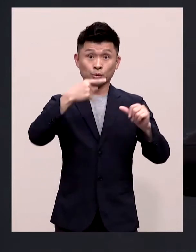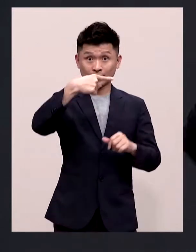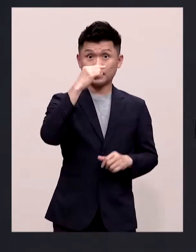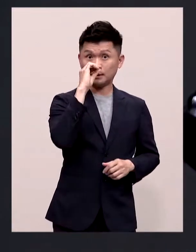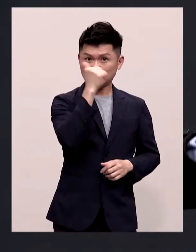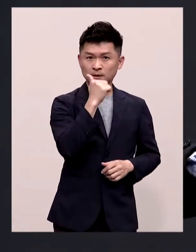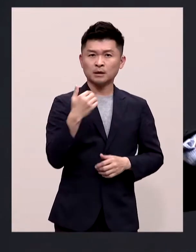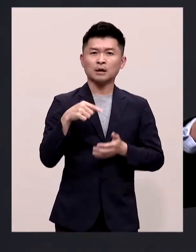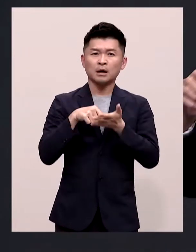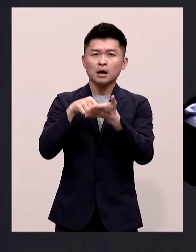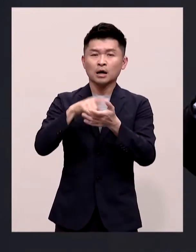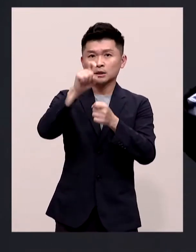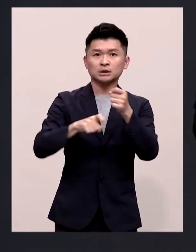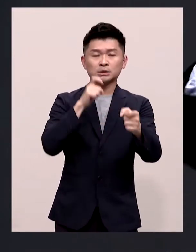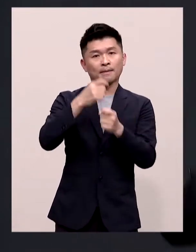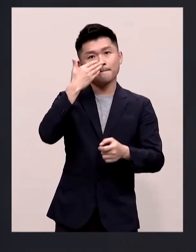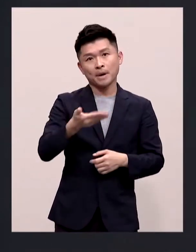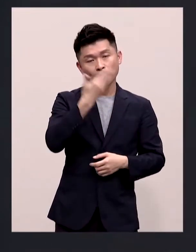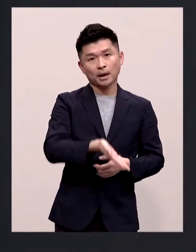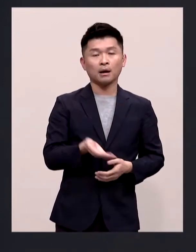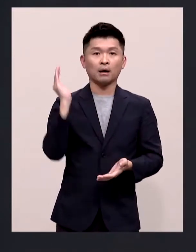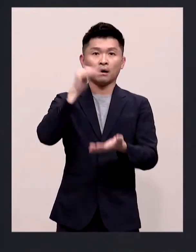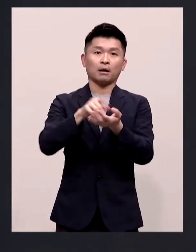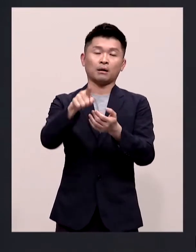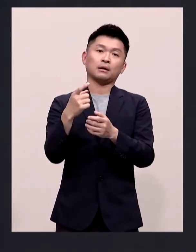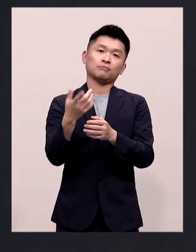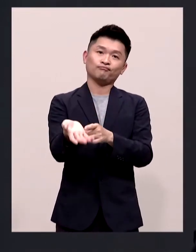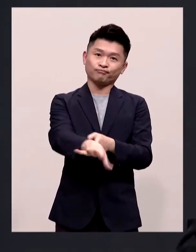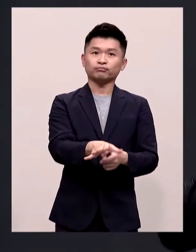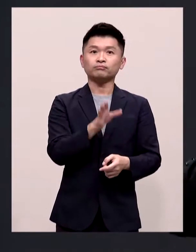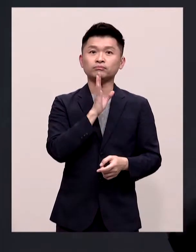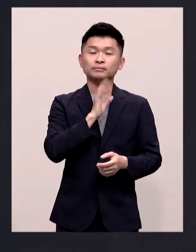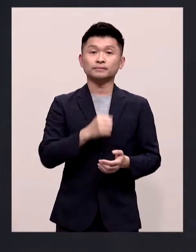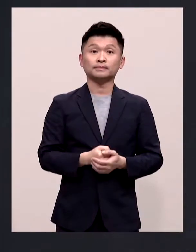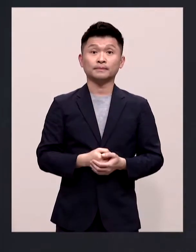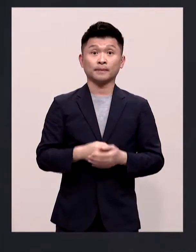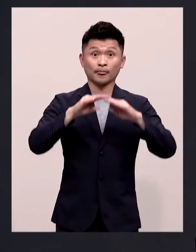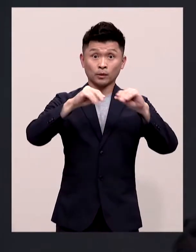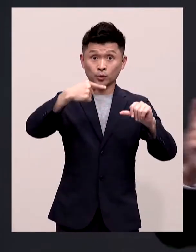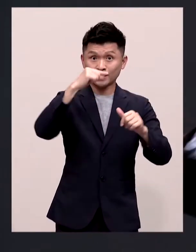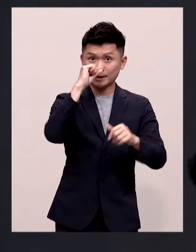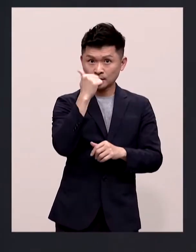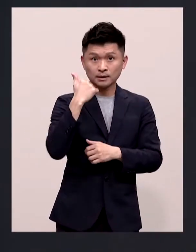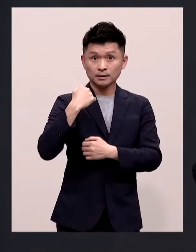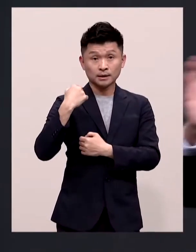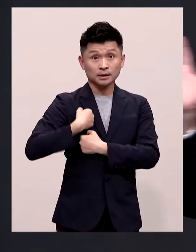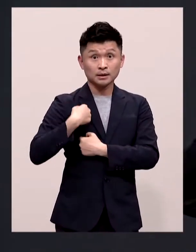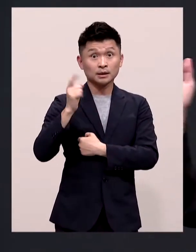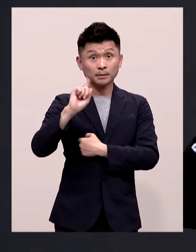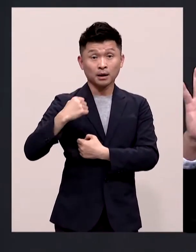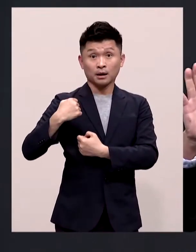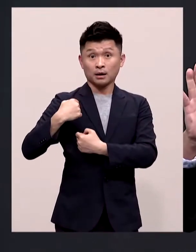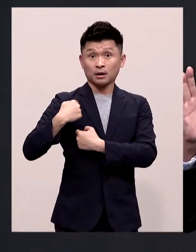十年 都討沒有討到最後他自己過身 十年錢都過身這個路易特 只會做一當兵